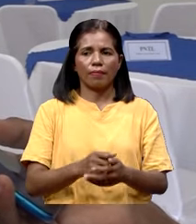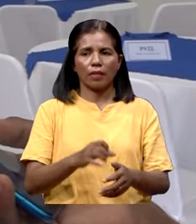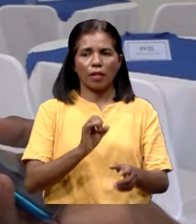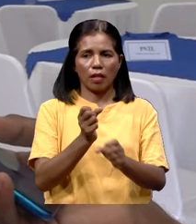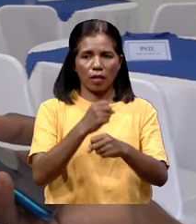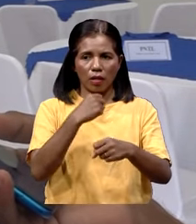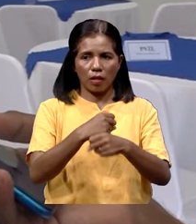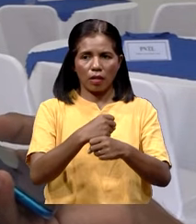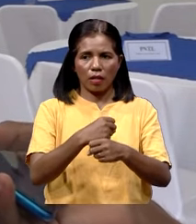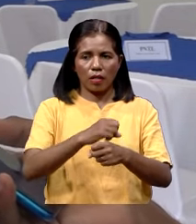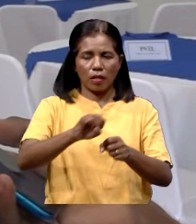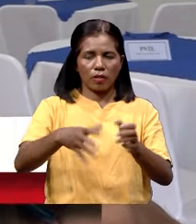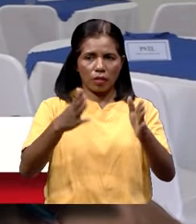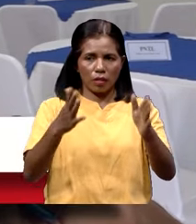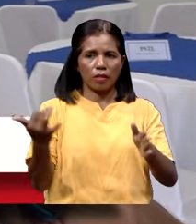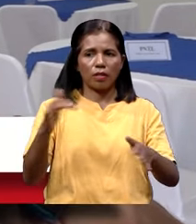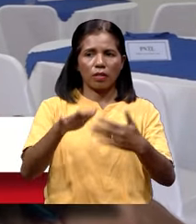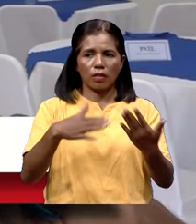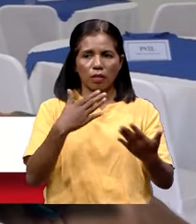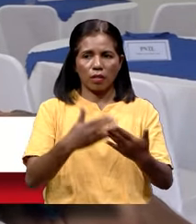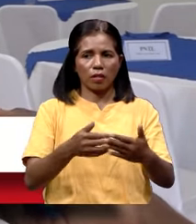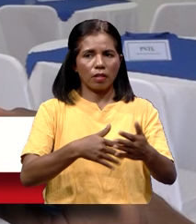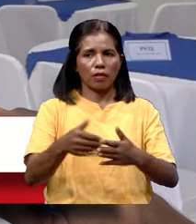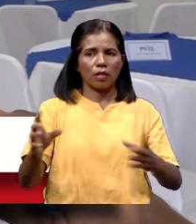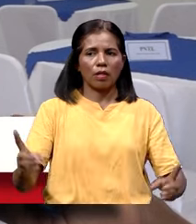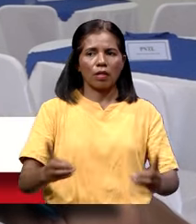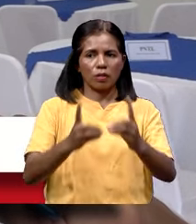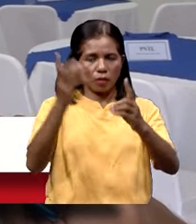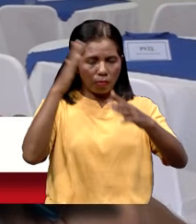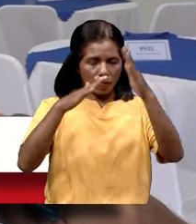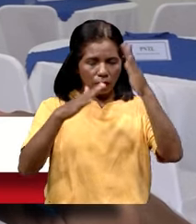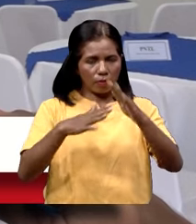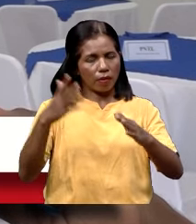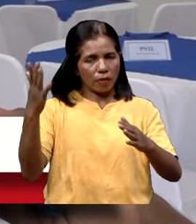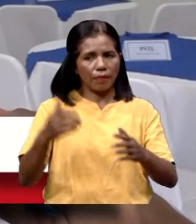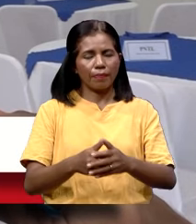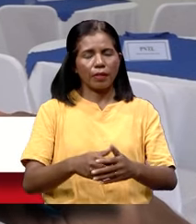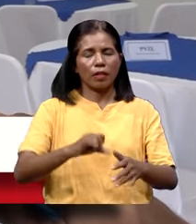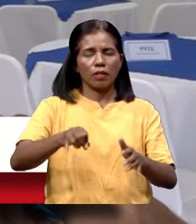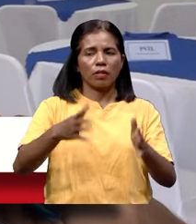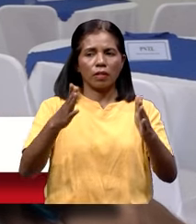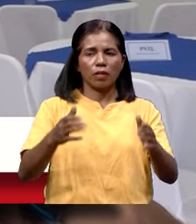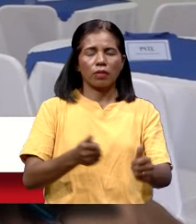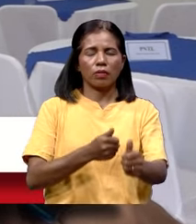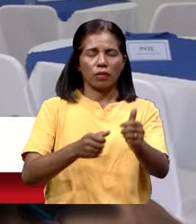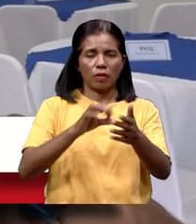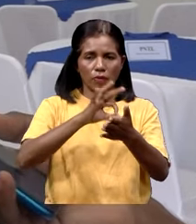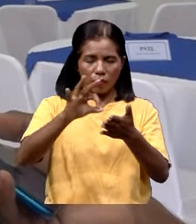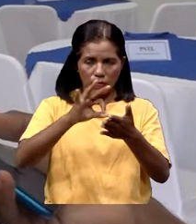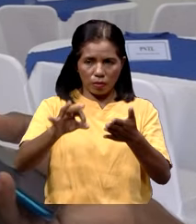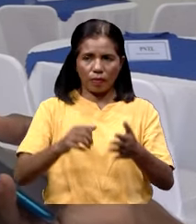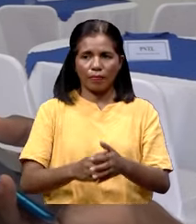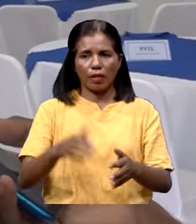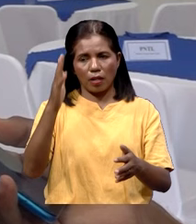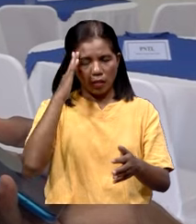sera, halo giornalista sera, da rumah enfrenta problema ya salar desa. Por exemplo, jornalista tuir tiona formação,